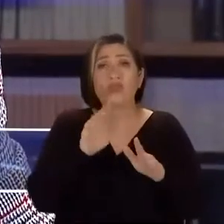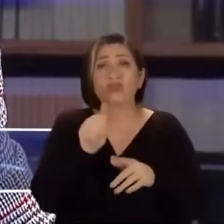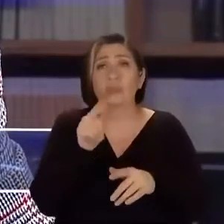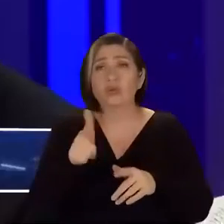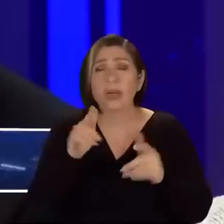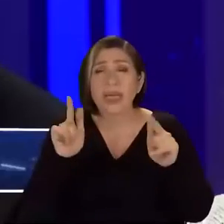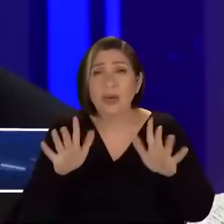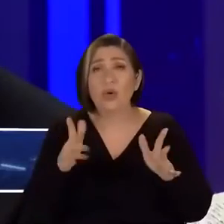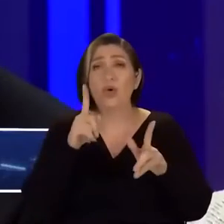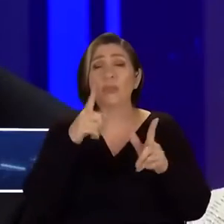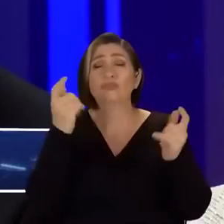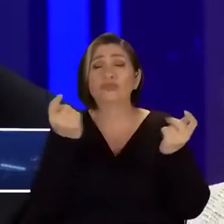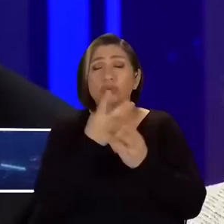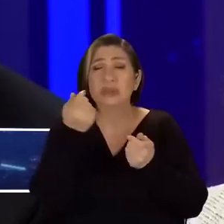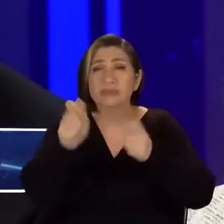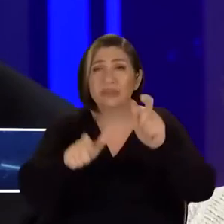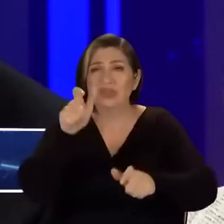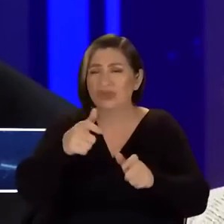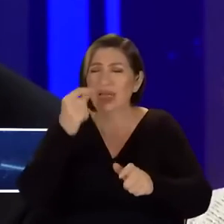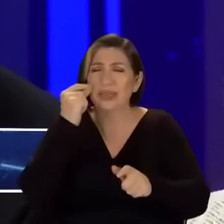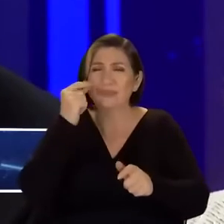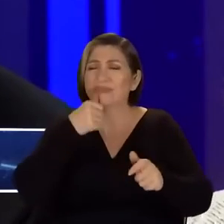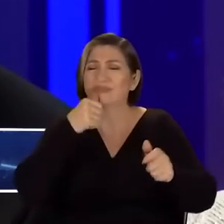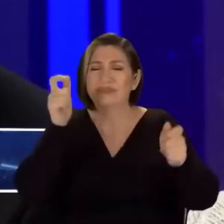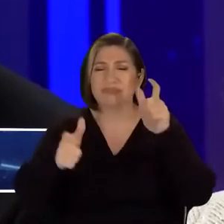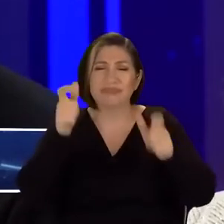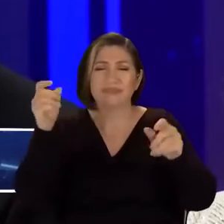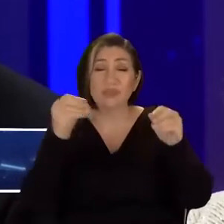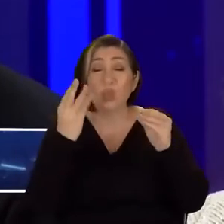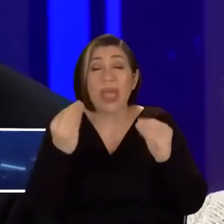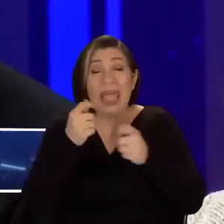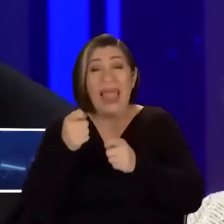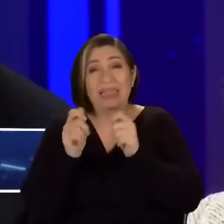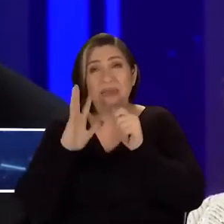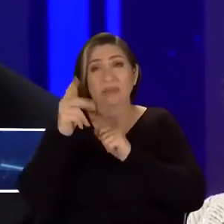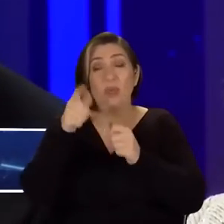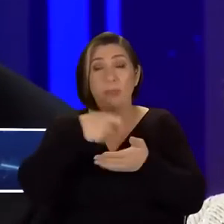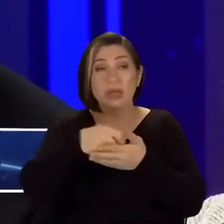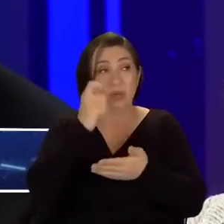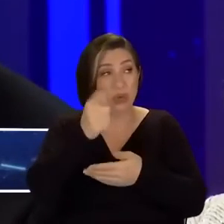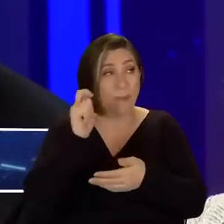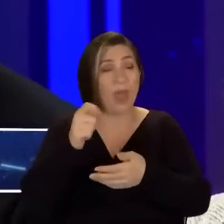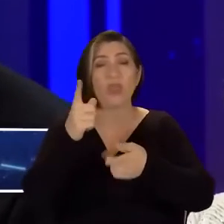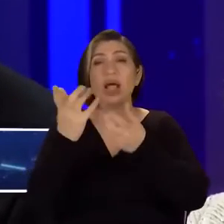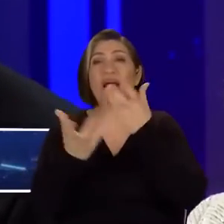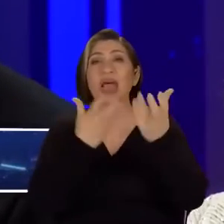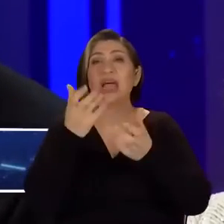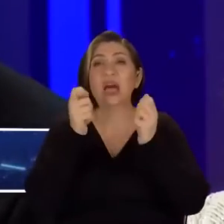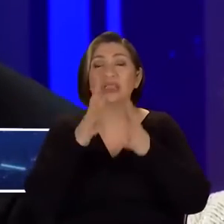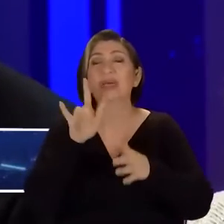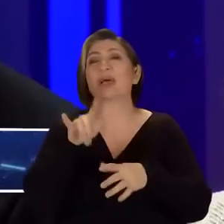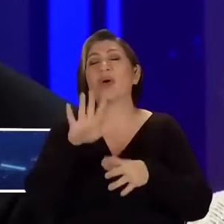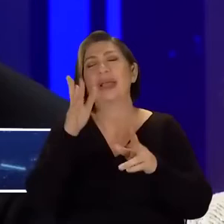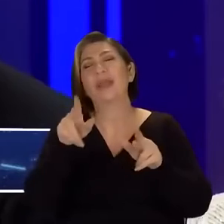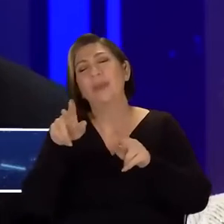şubeler kurmaya gerek yok. Oraya bir sürü personel alıp, ki onların çok yetişmiş personel olması lazım, onlara maaşlar ödemeye, onlara işte kaynaklar harcamaya gerek